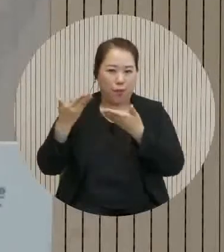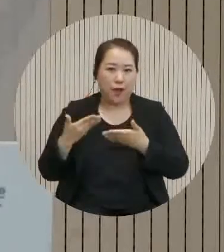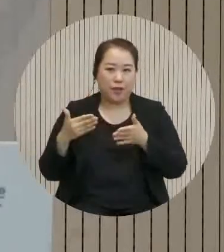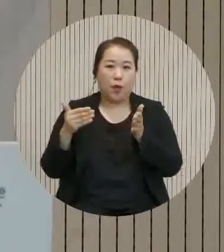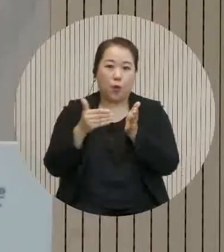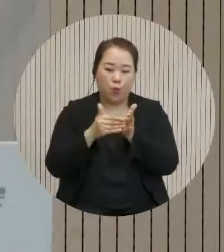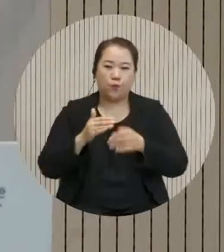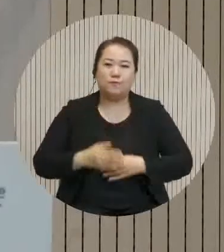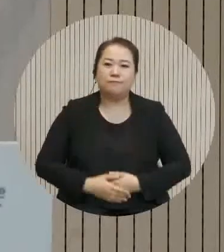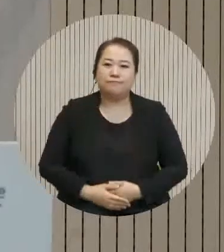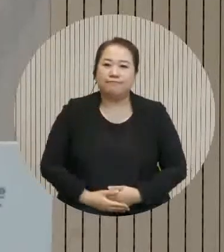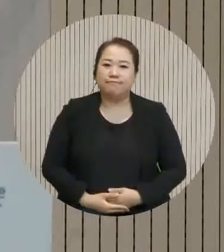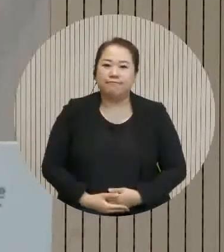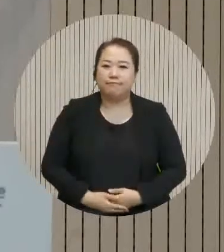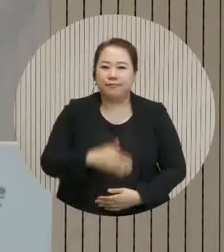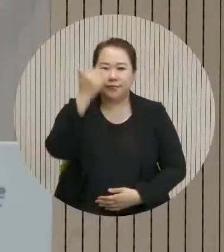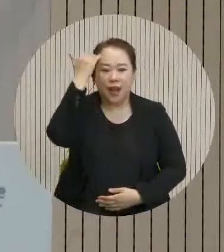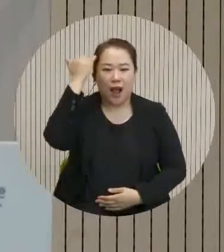받으셨고요.